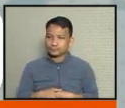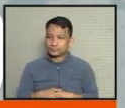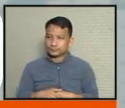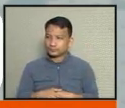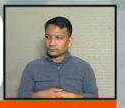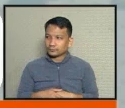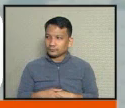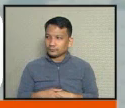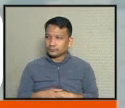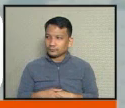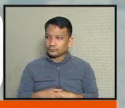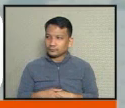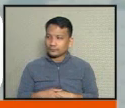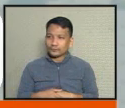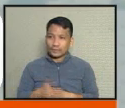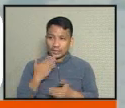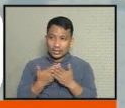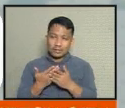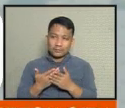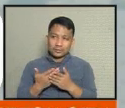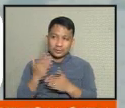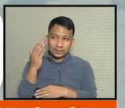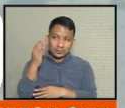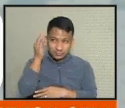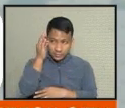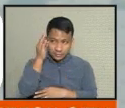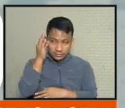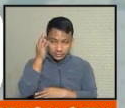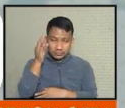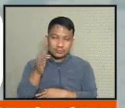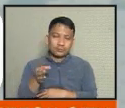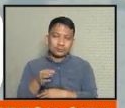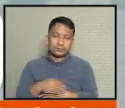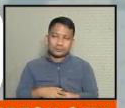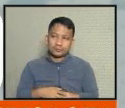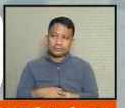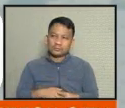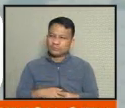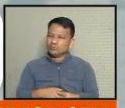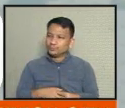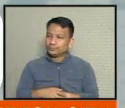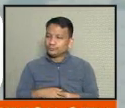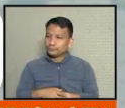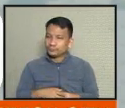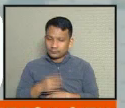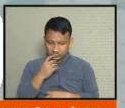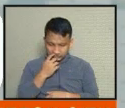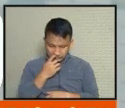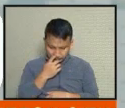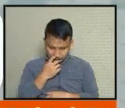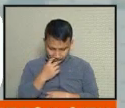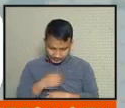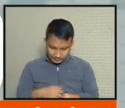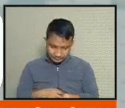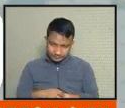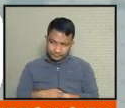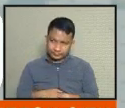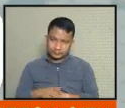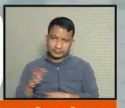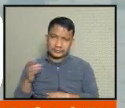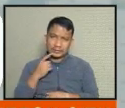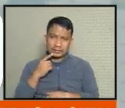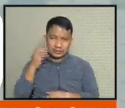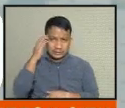Mr. Francisco, magandang tanghali po, sir. Sir. Yes, sir. Apo, sir, alam mo ba